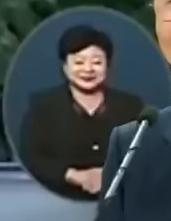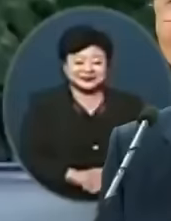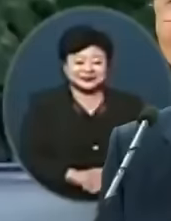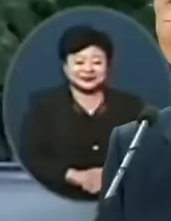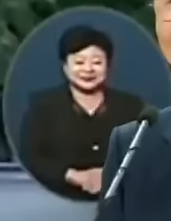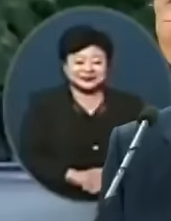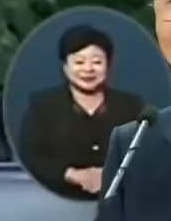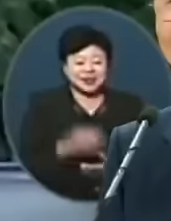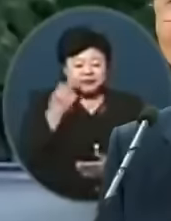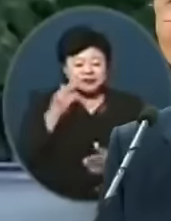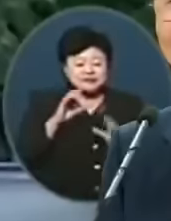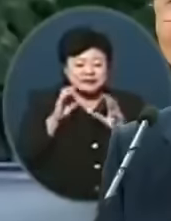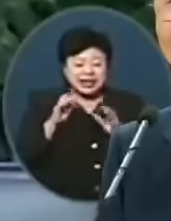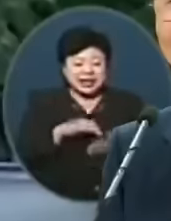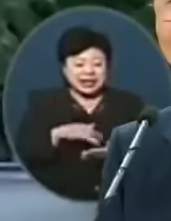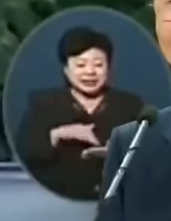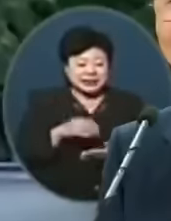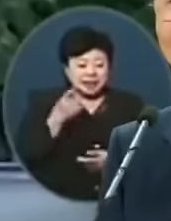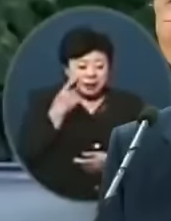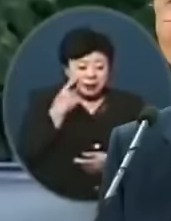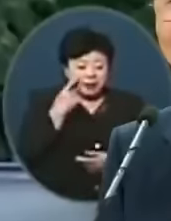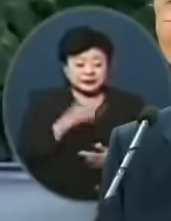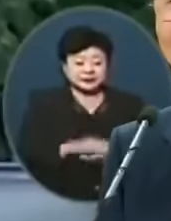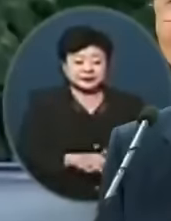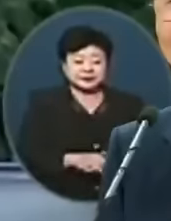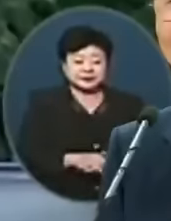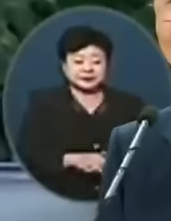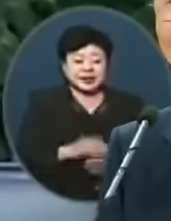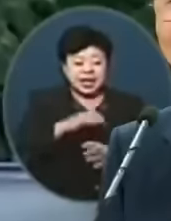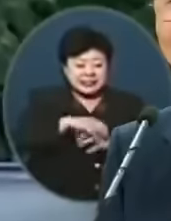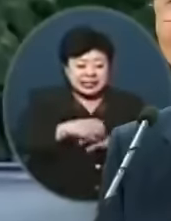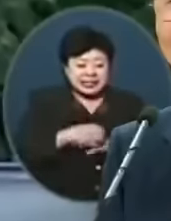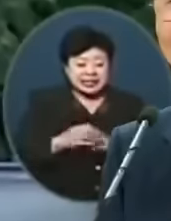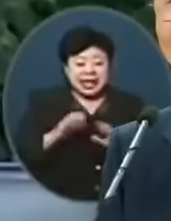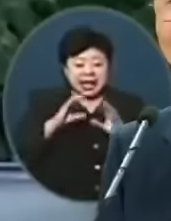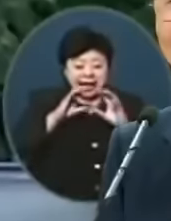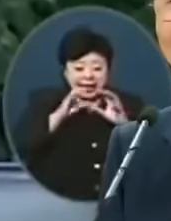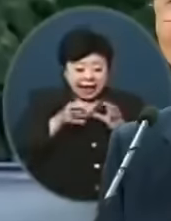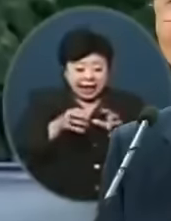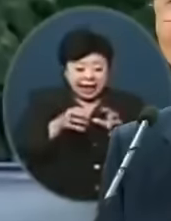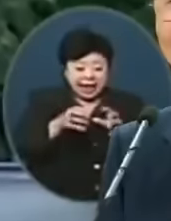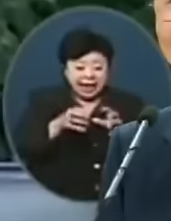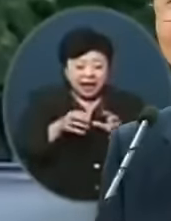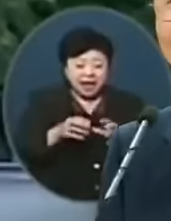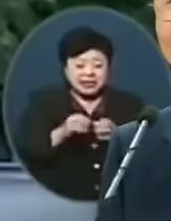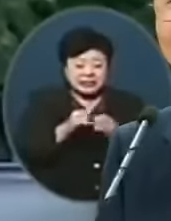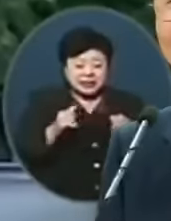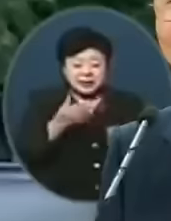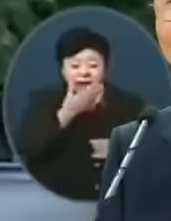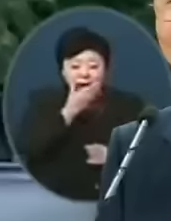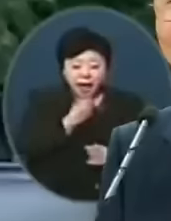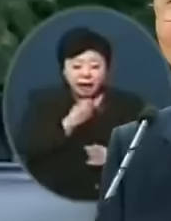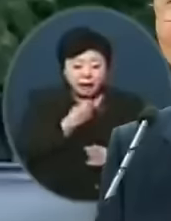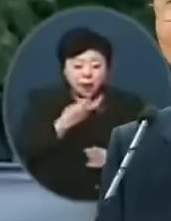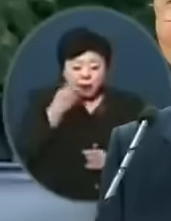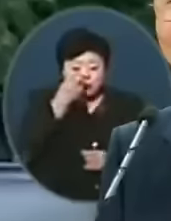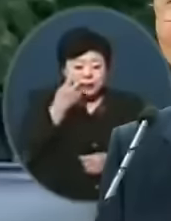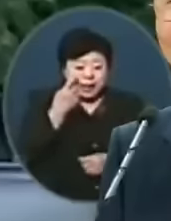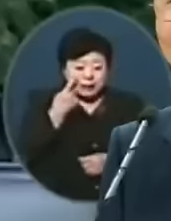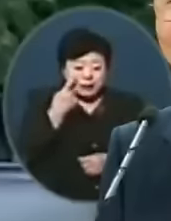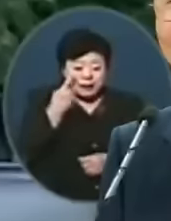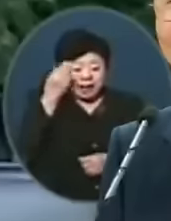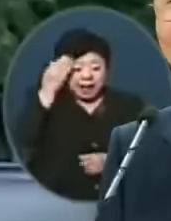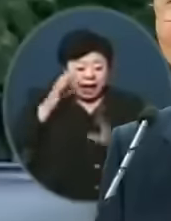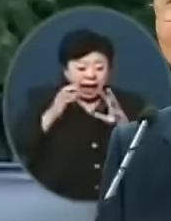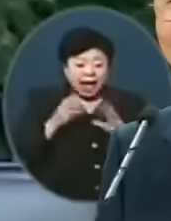올해 미국의 여론조사기관 갤럽이 세계 각국의 국민 행복도를 조사했는데